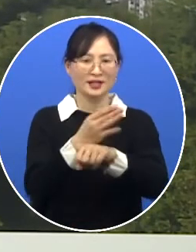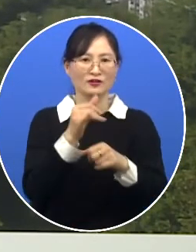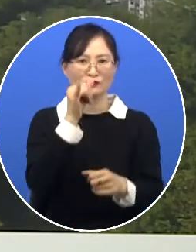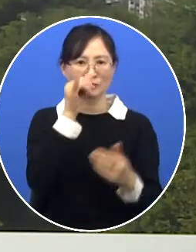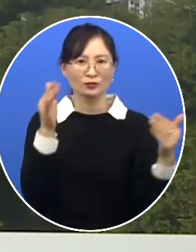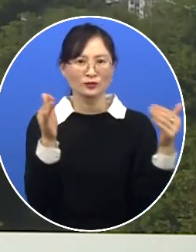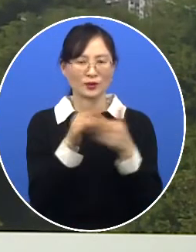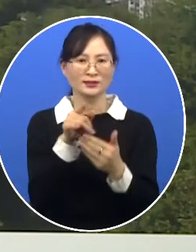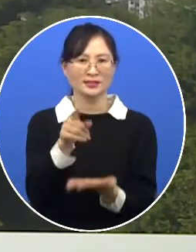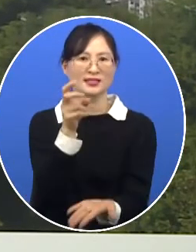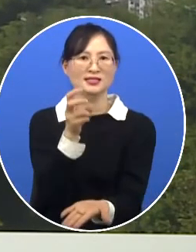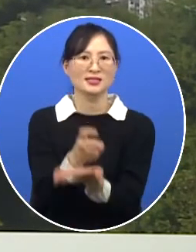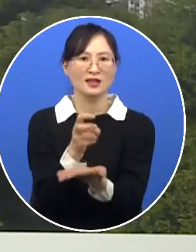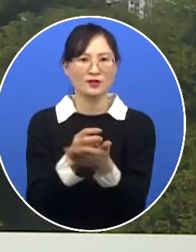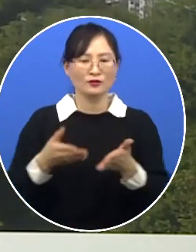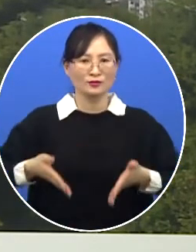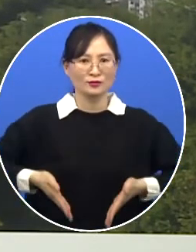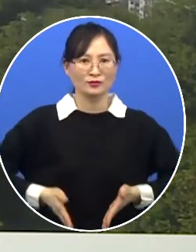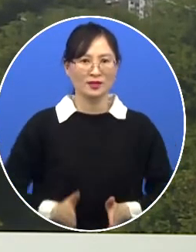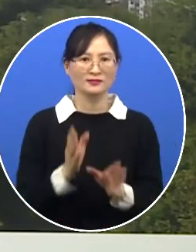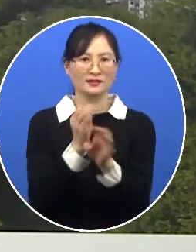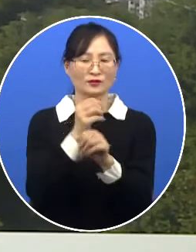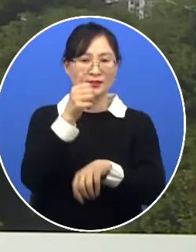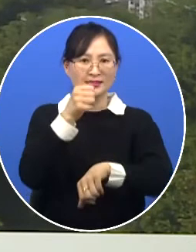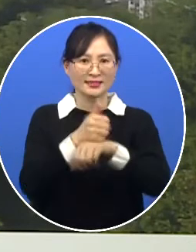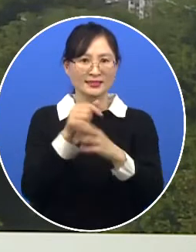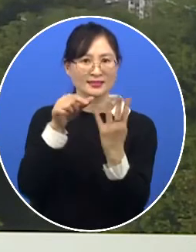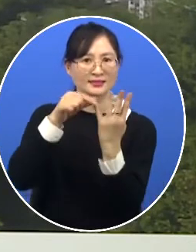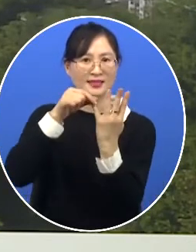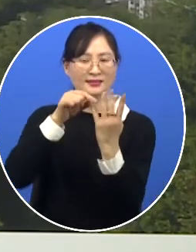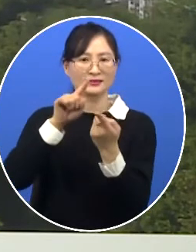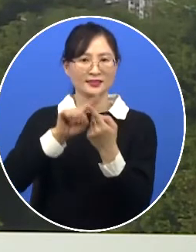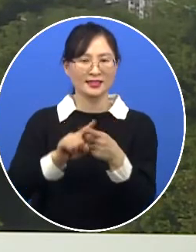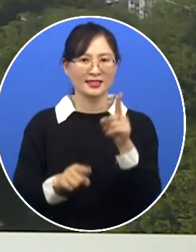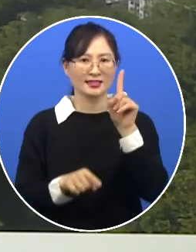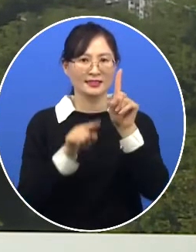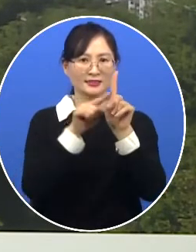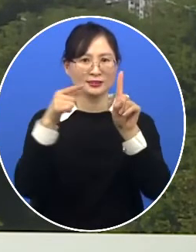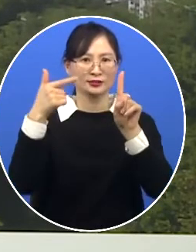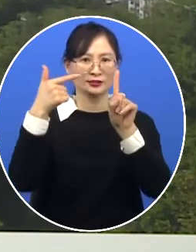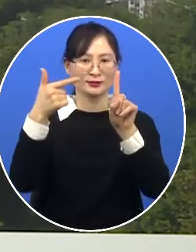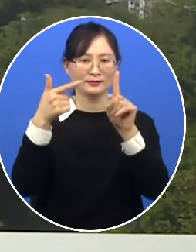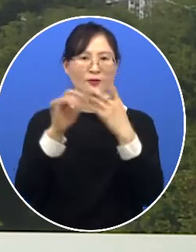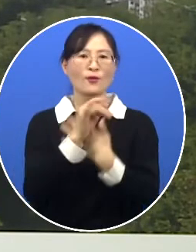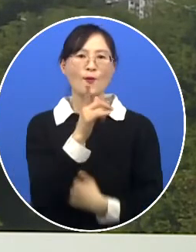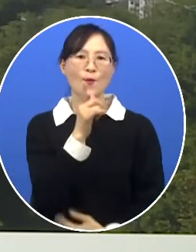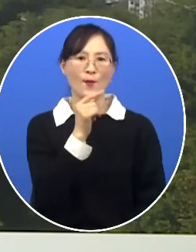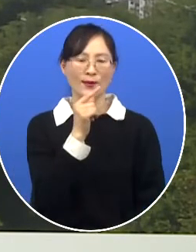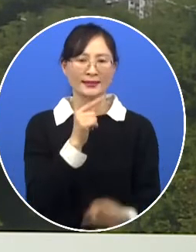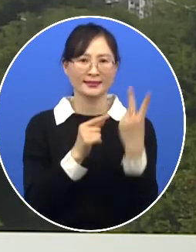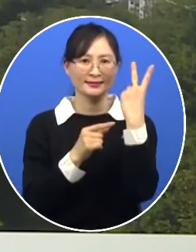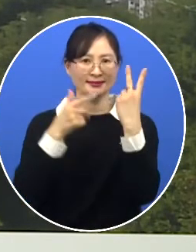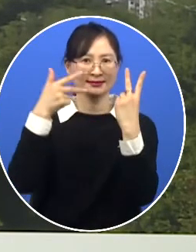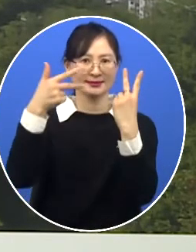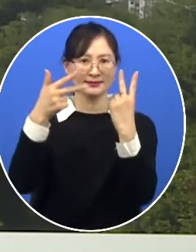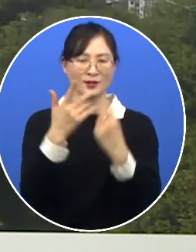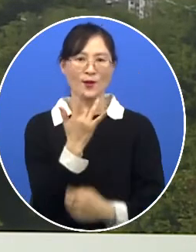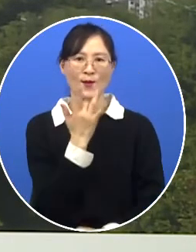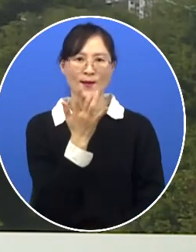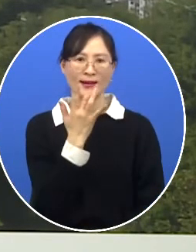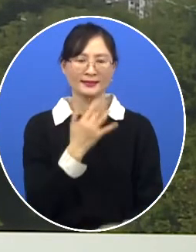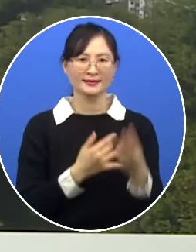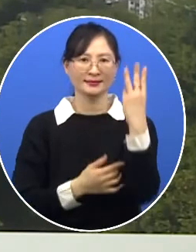마스크를 구입할 수 있도록 한 제도인데요. 출생연도 끝자리가 1이나 6이면 월요일, 2나 7은